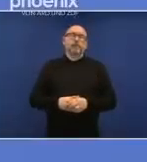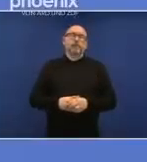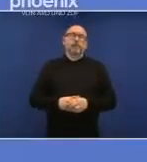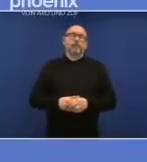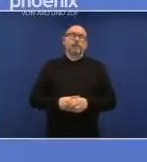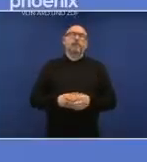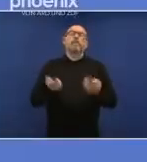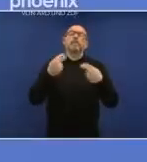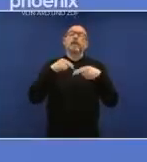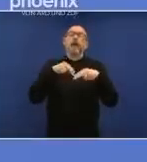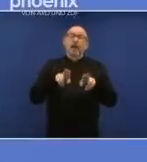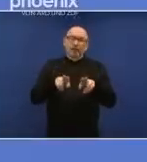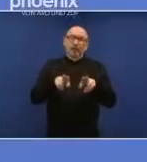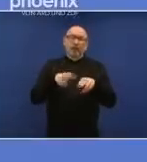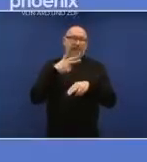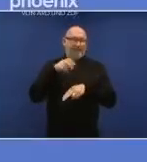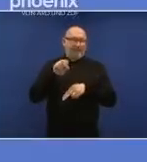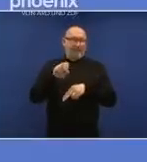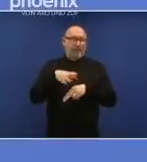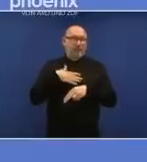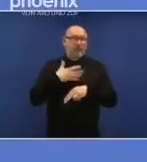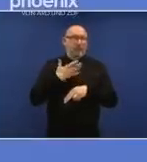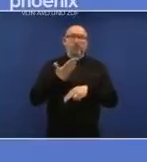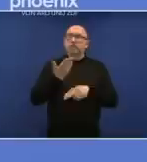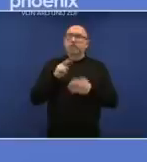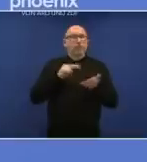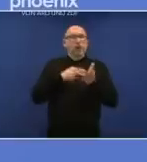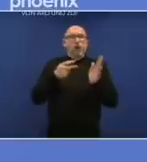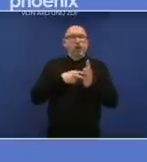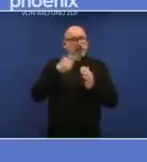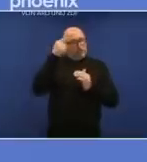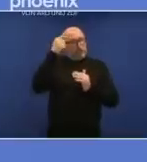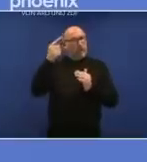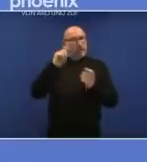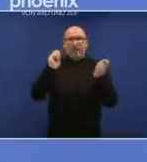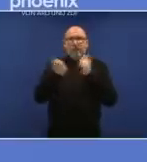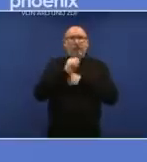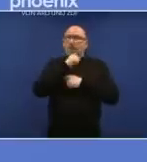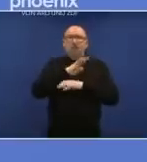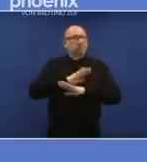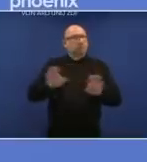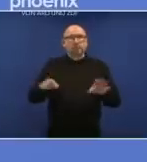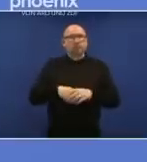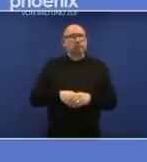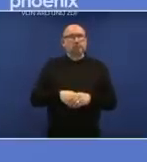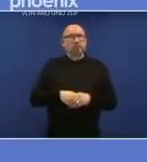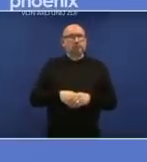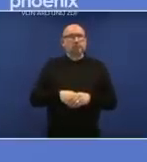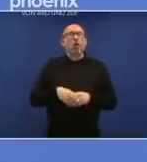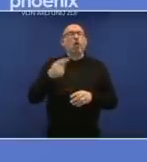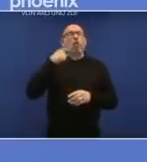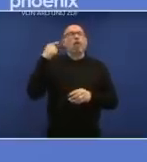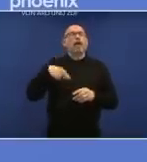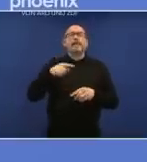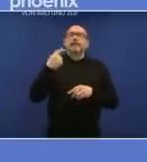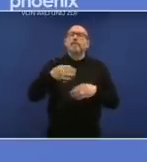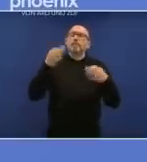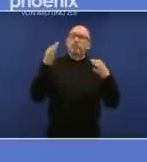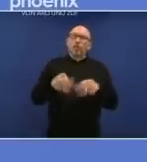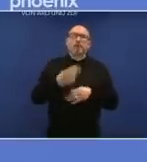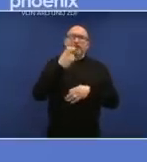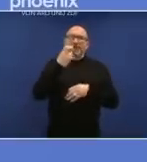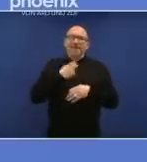Unsere zentrale politische Überzeugung hat sich nicht geändert. Die Ukraine muss Gastransitland bleiben. Wir haben als